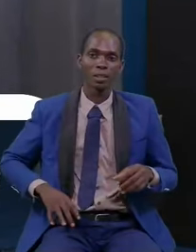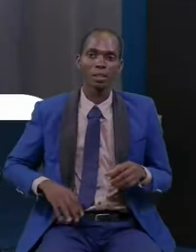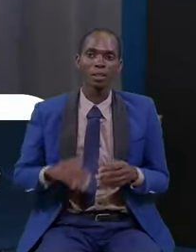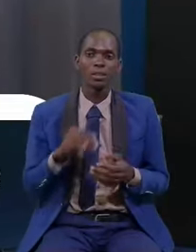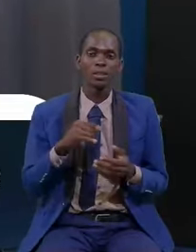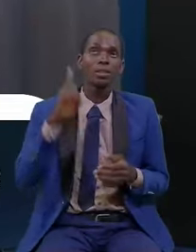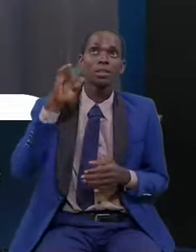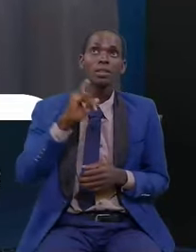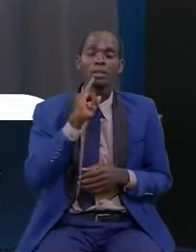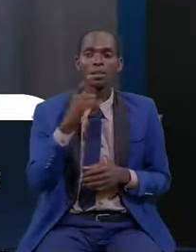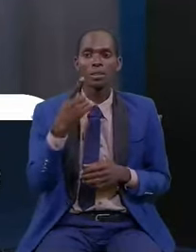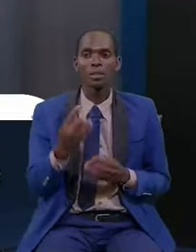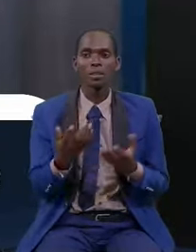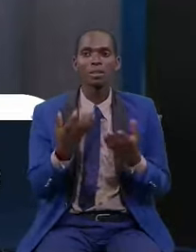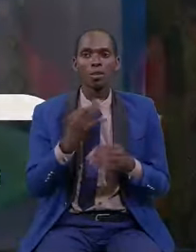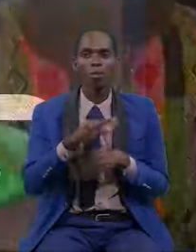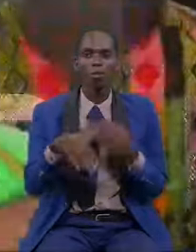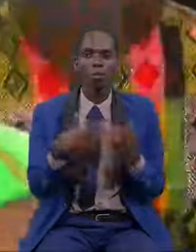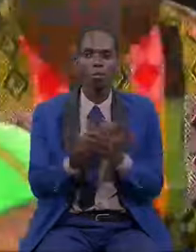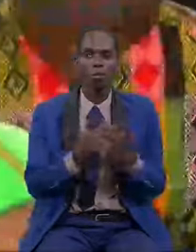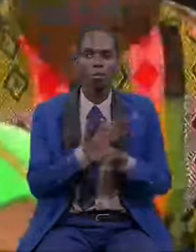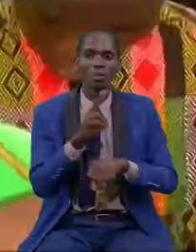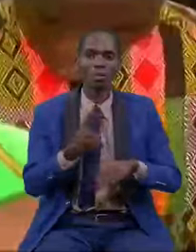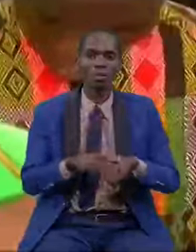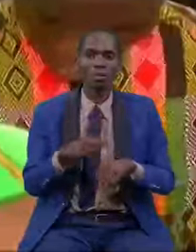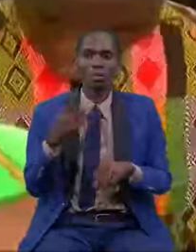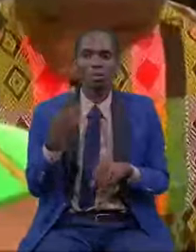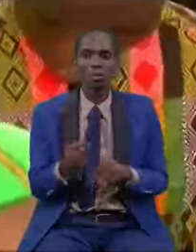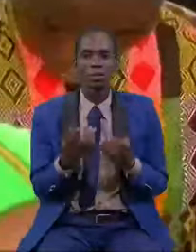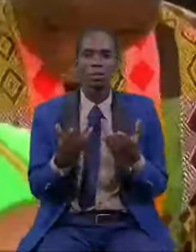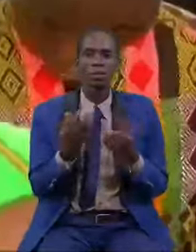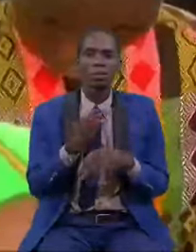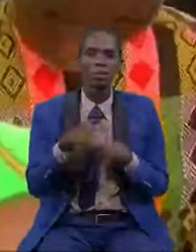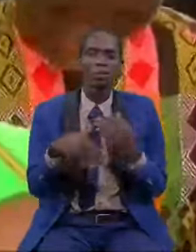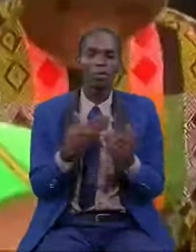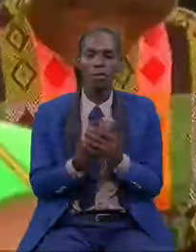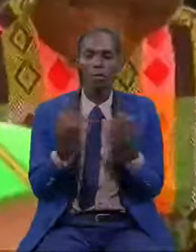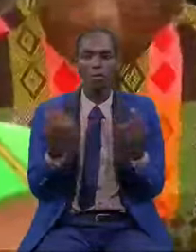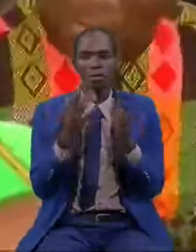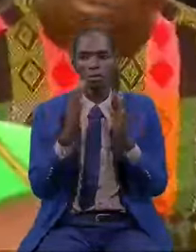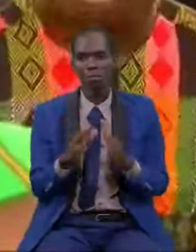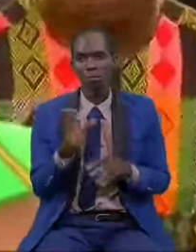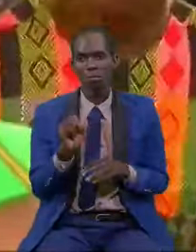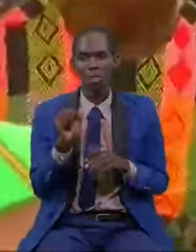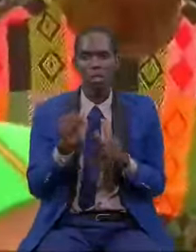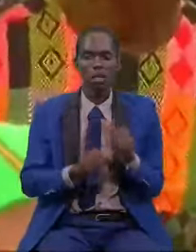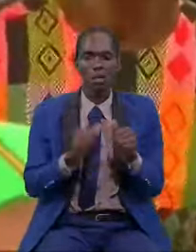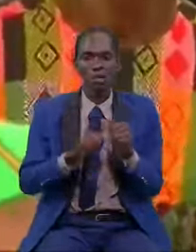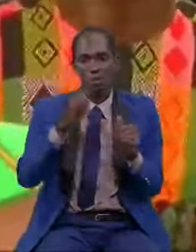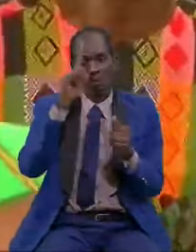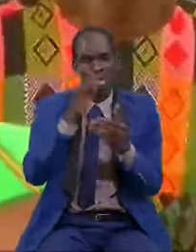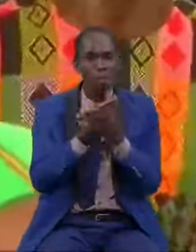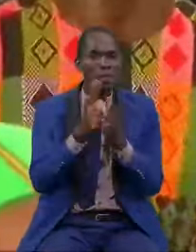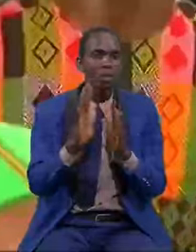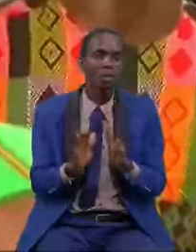désir de toutes les nations, le désir de tout pécheur, de tout saint, de